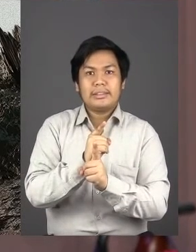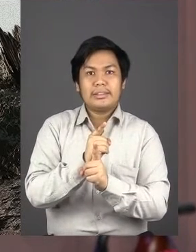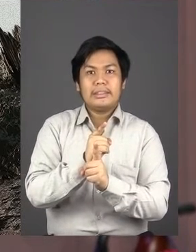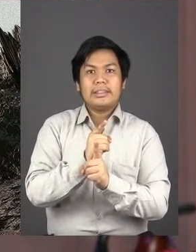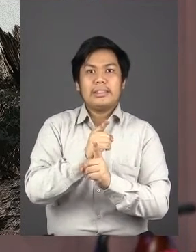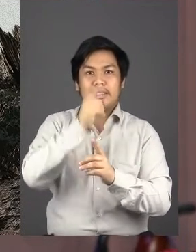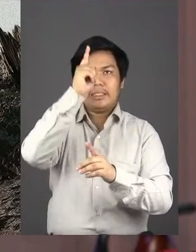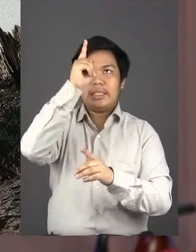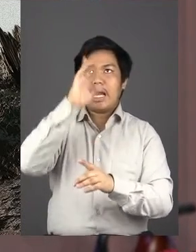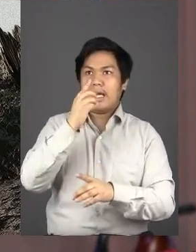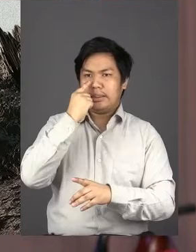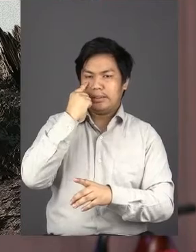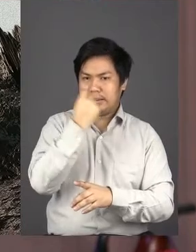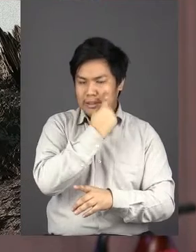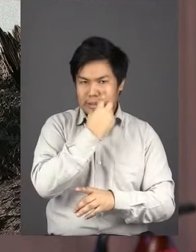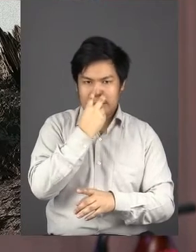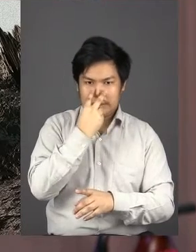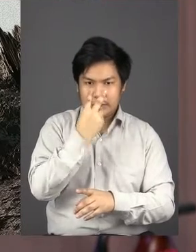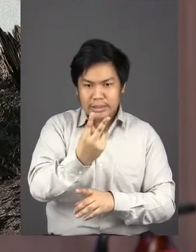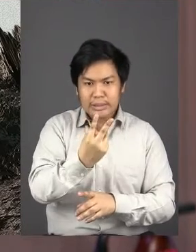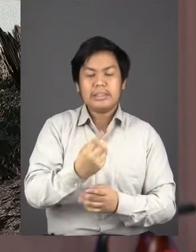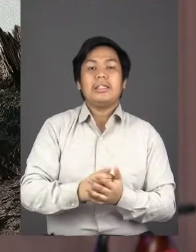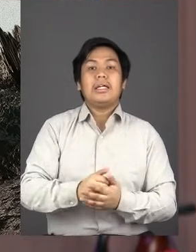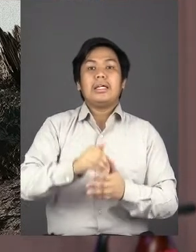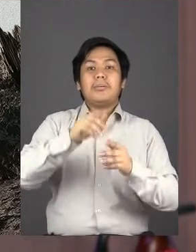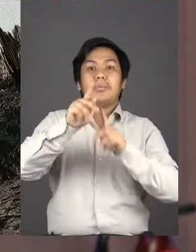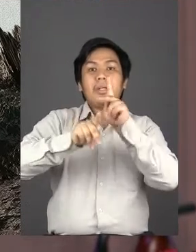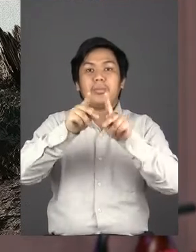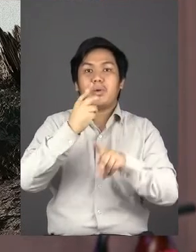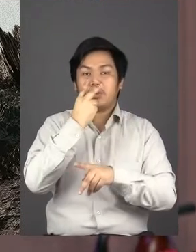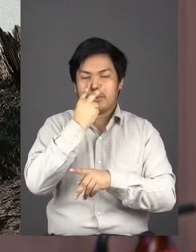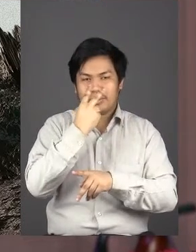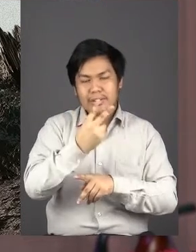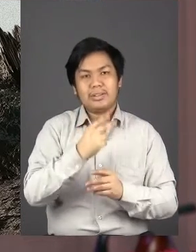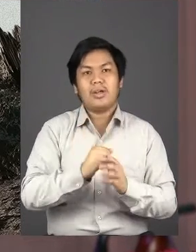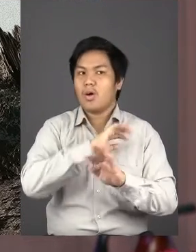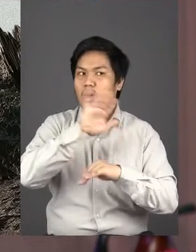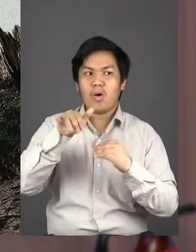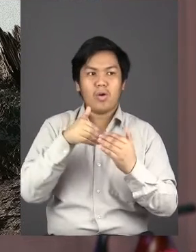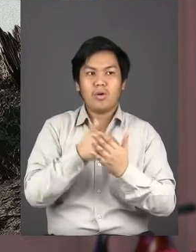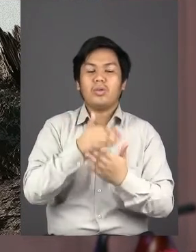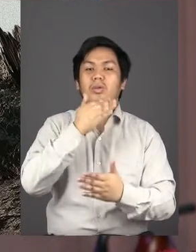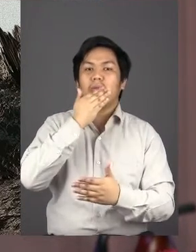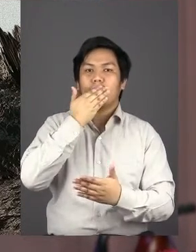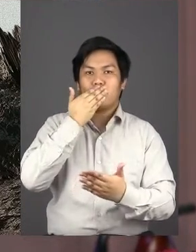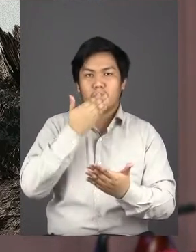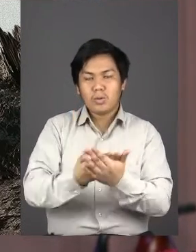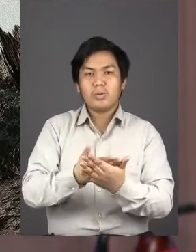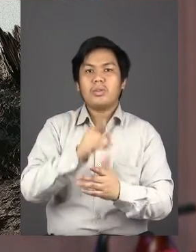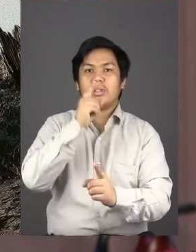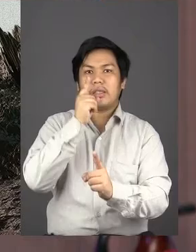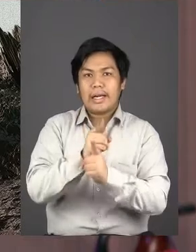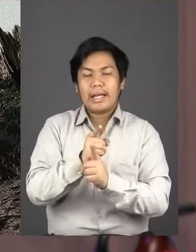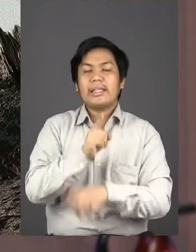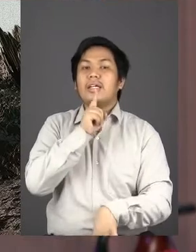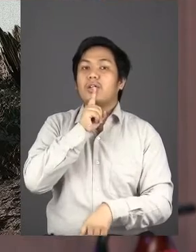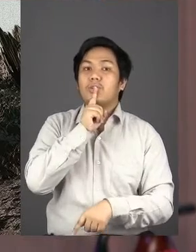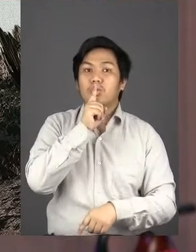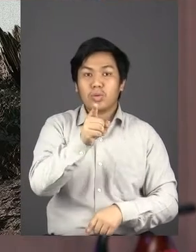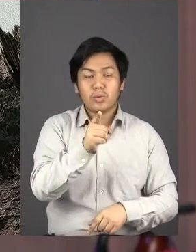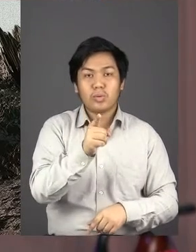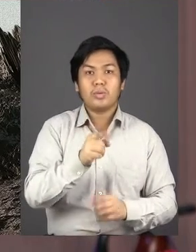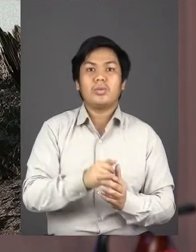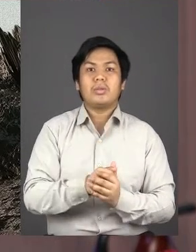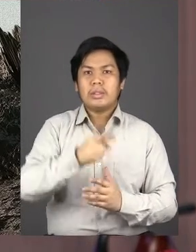tao. At pangatlo, all that is good, right, and true. Yung